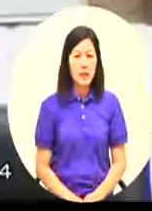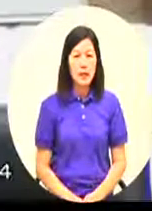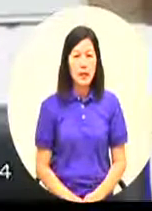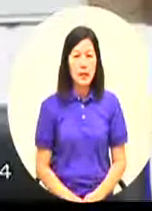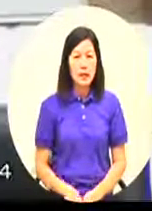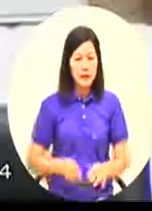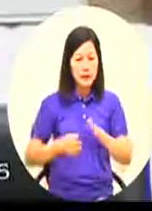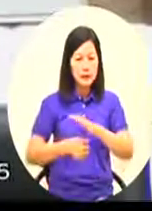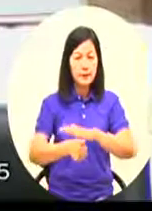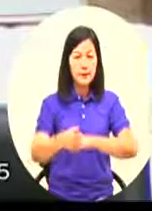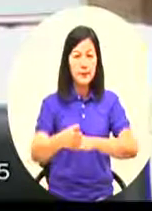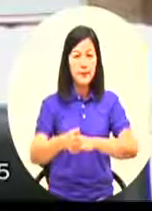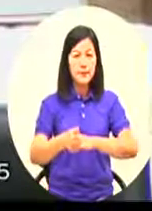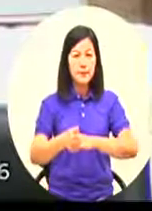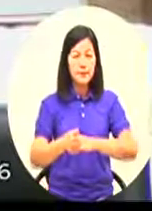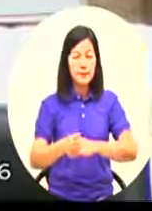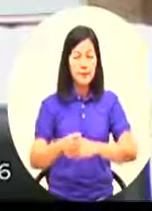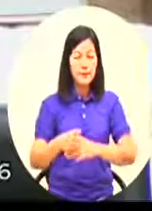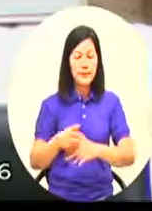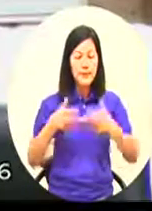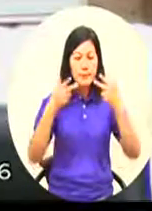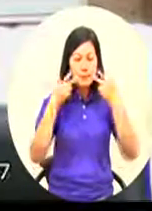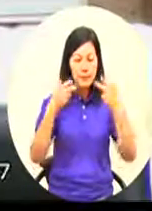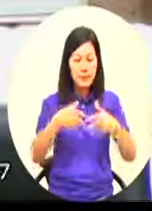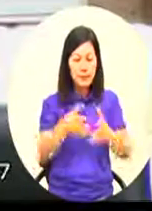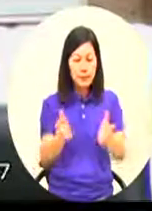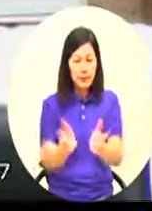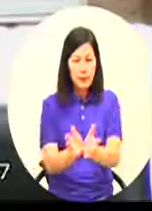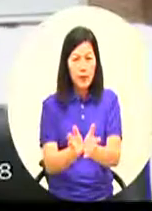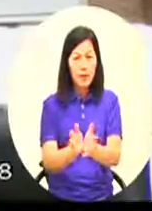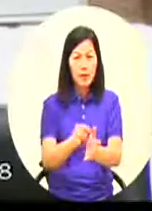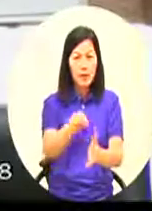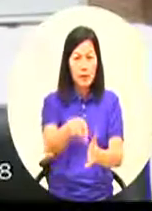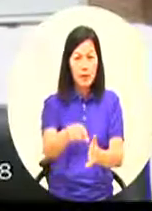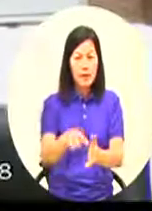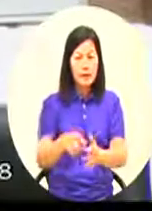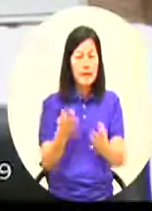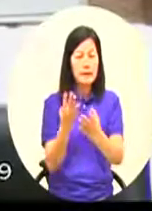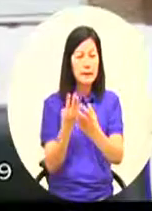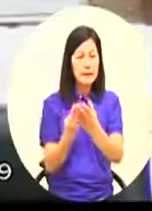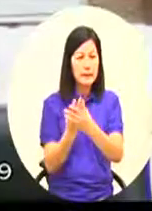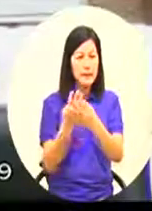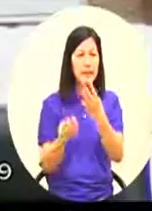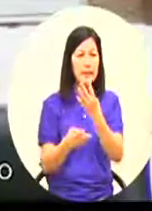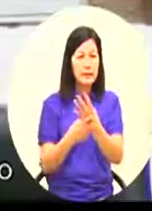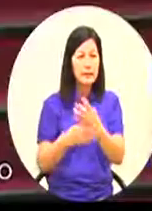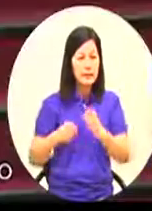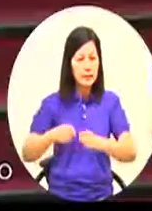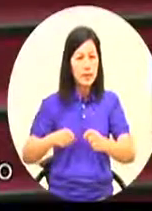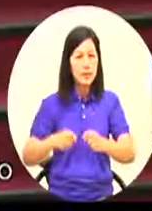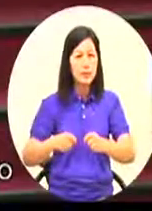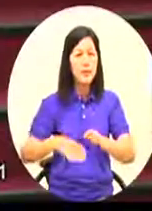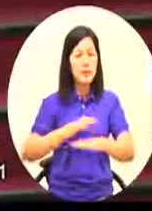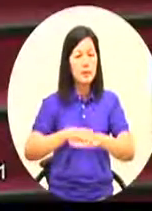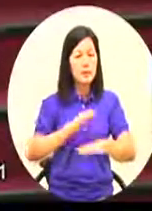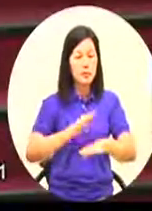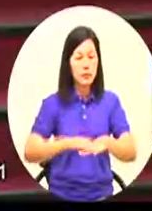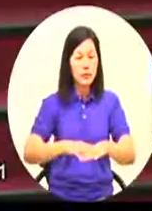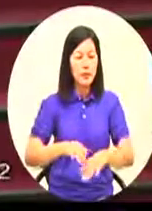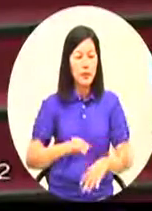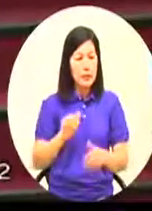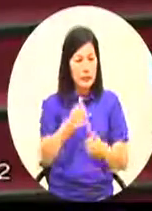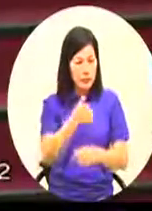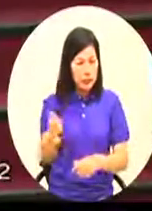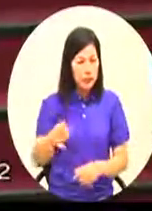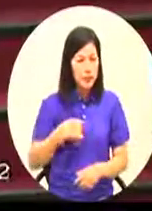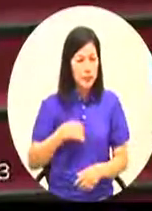入到部落的产业计划。这个就是我们当议员要了解自己的